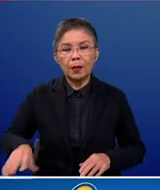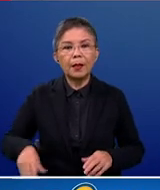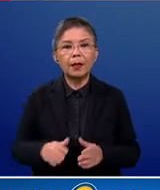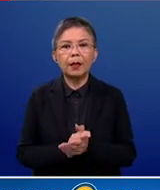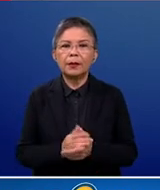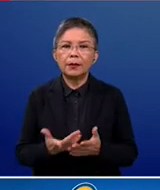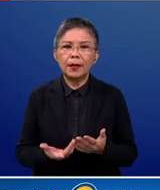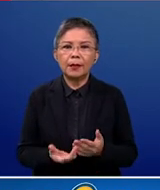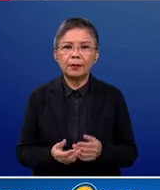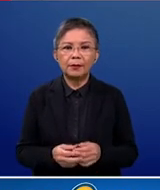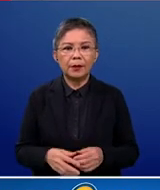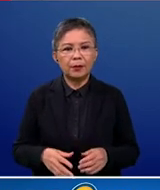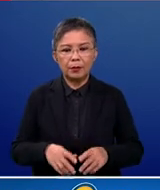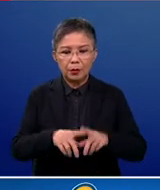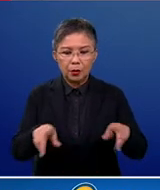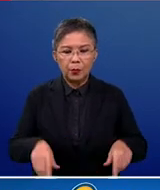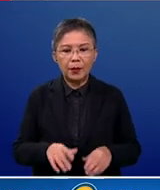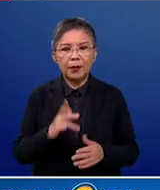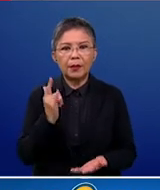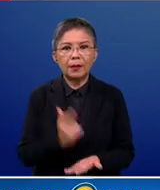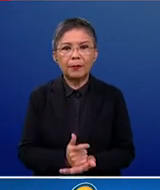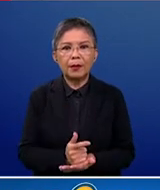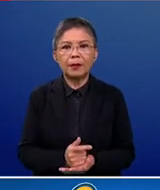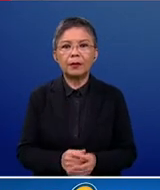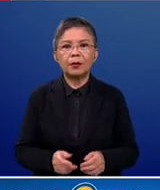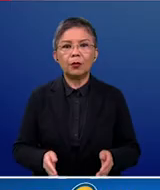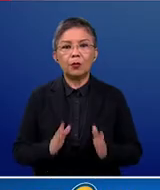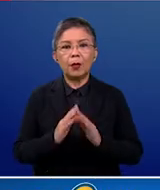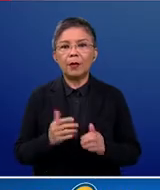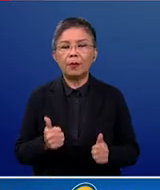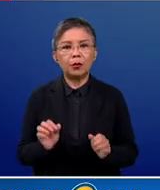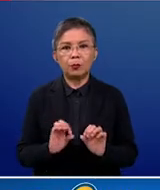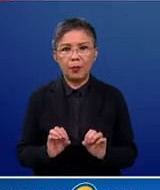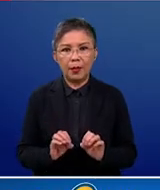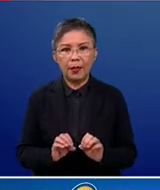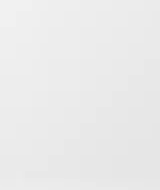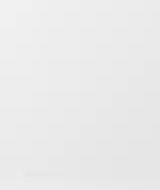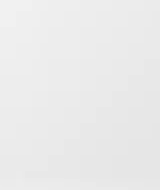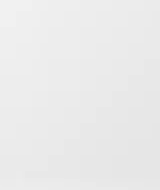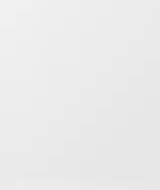belum mempunyai tempat tinggal yang layak itu. Jadi,